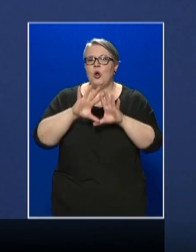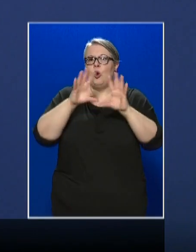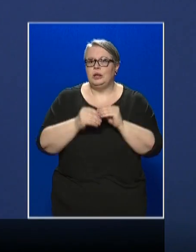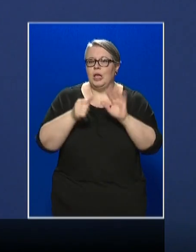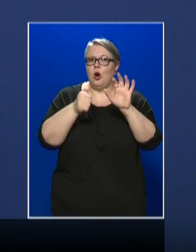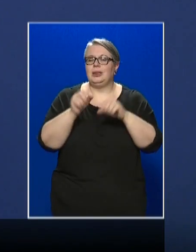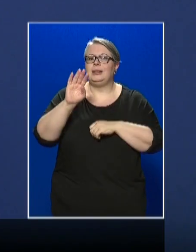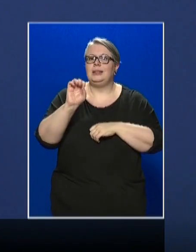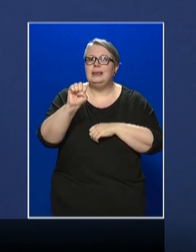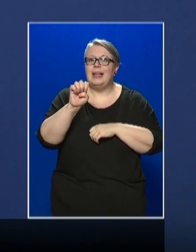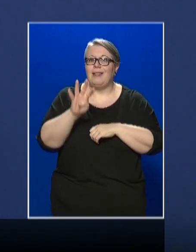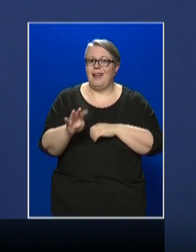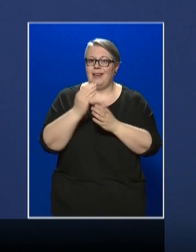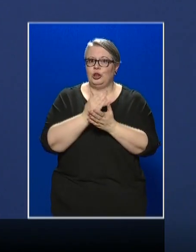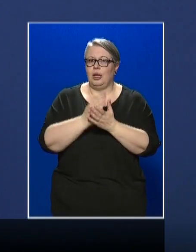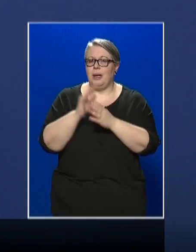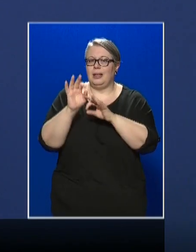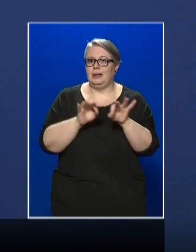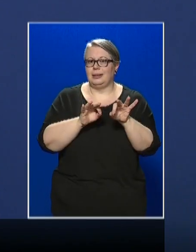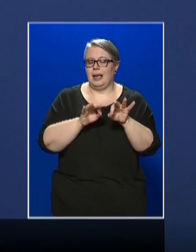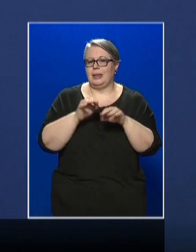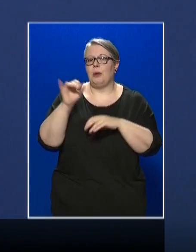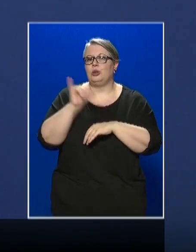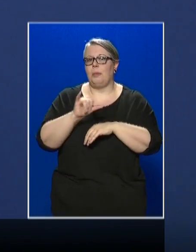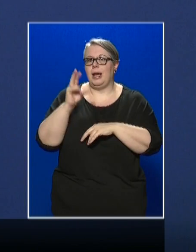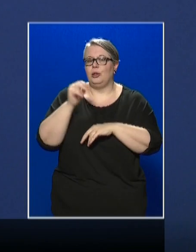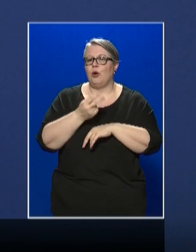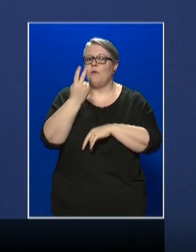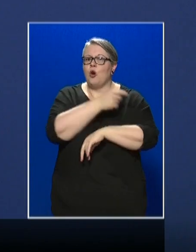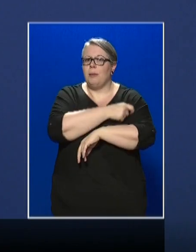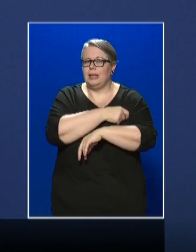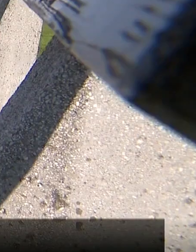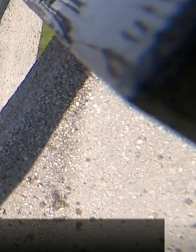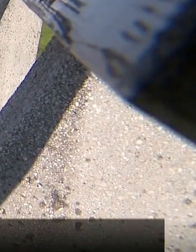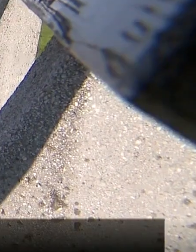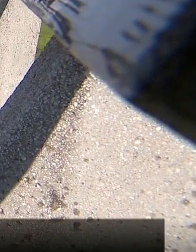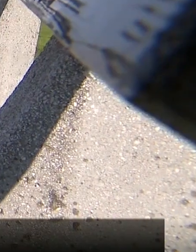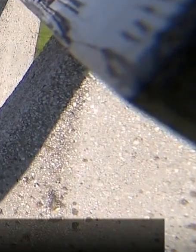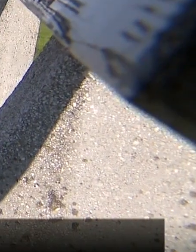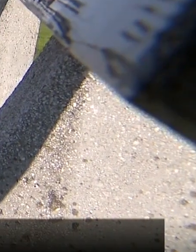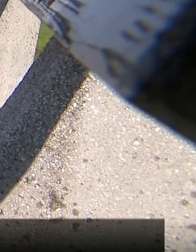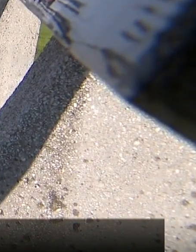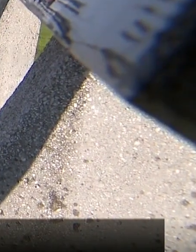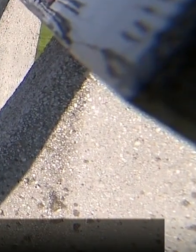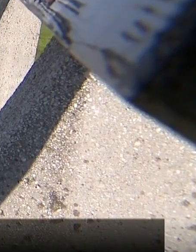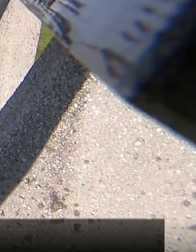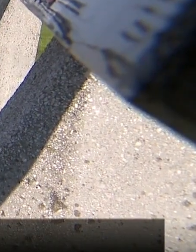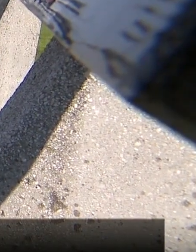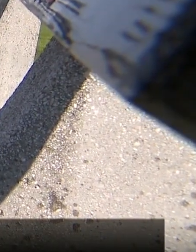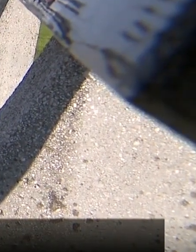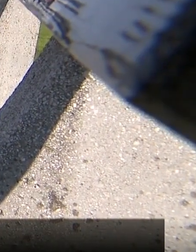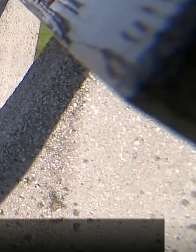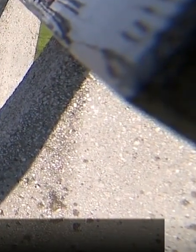Összesen 614 esetben intézkedtek a budapesti rendőrfőkapitányságnak a munkatársai. A rendőri